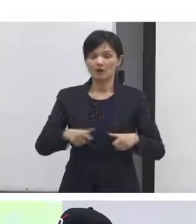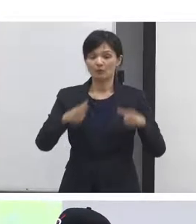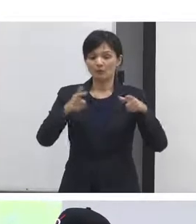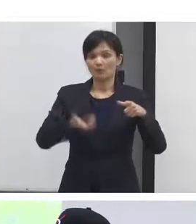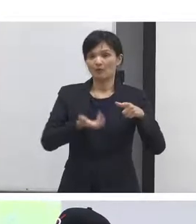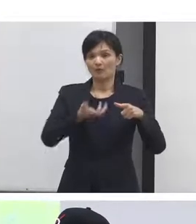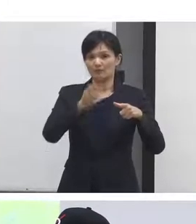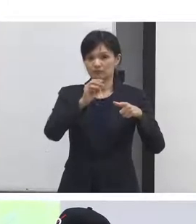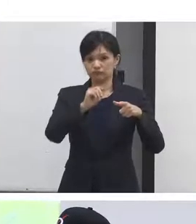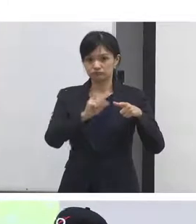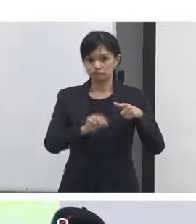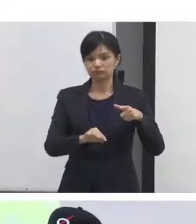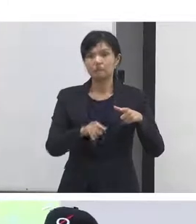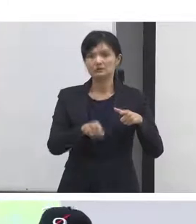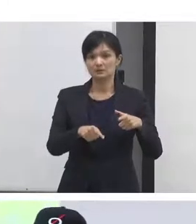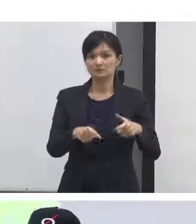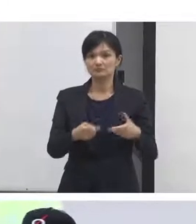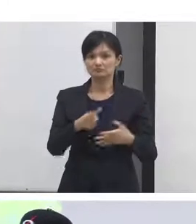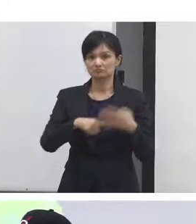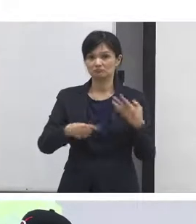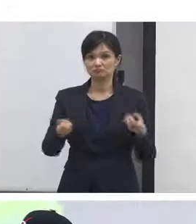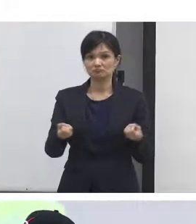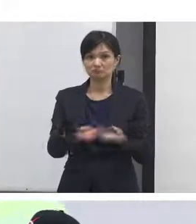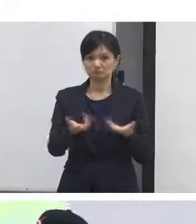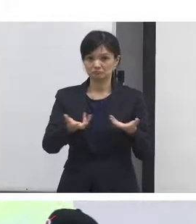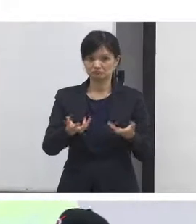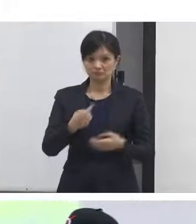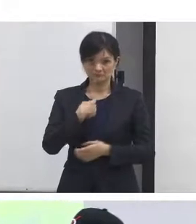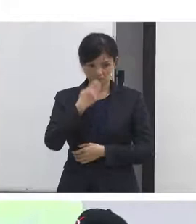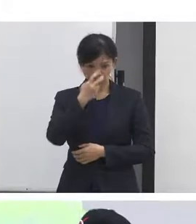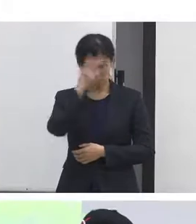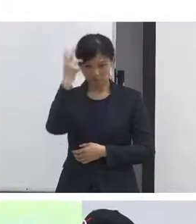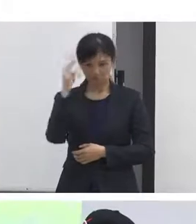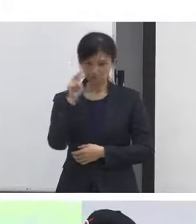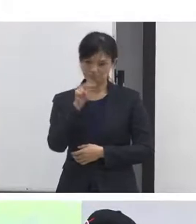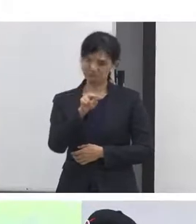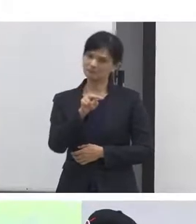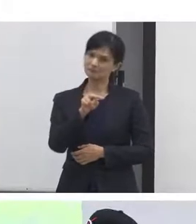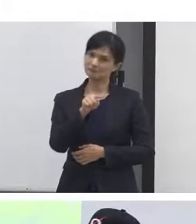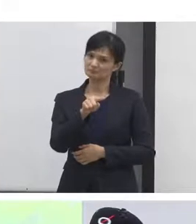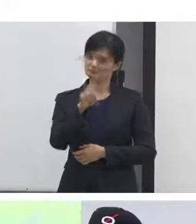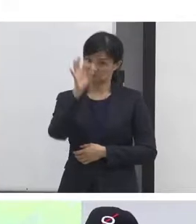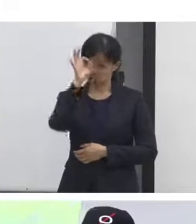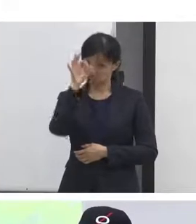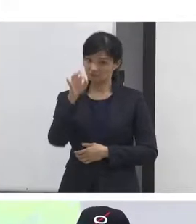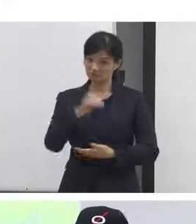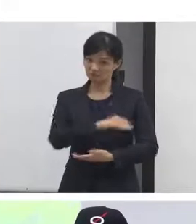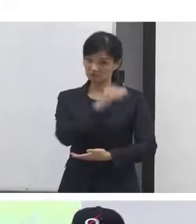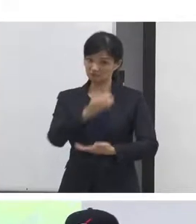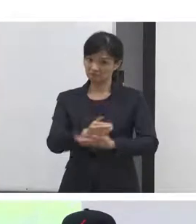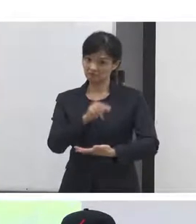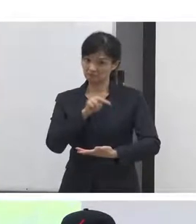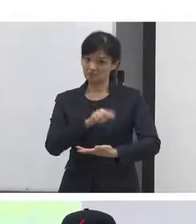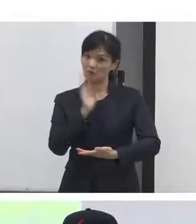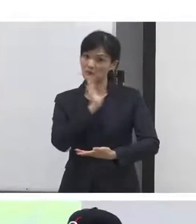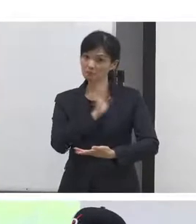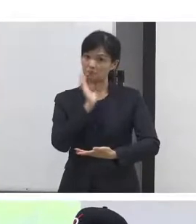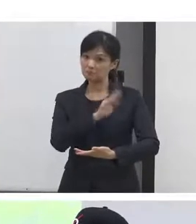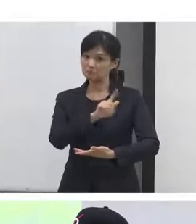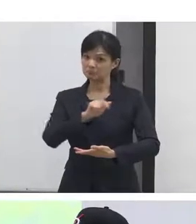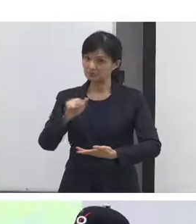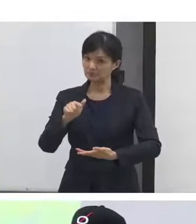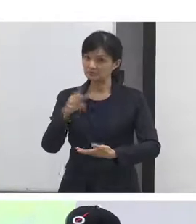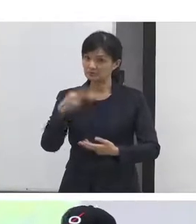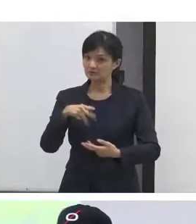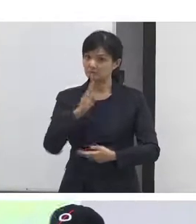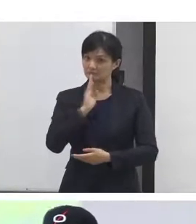其实在这个整个事件里面，我们就发现我们到底要讲，你看这一堆，你觉得它是废弃物还是